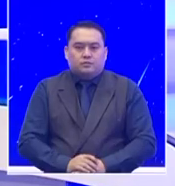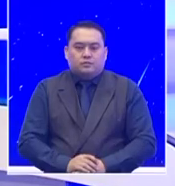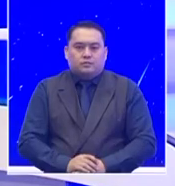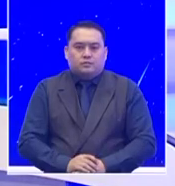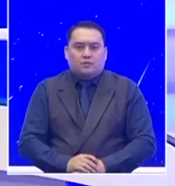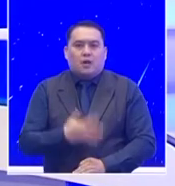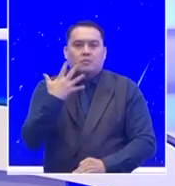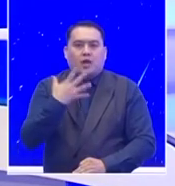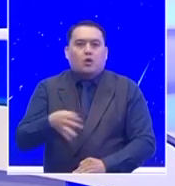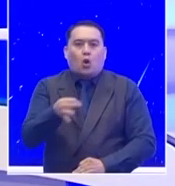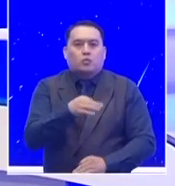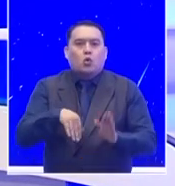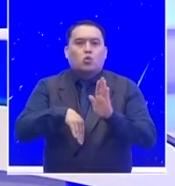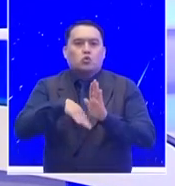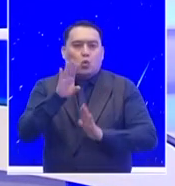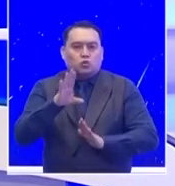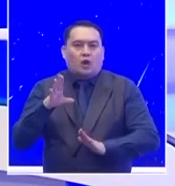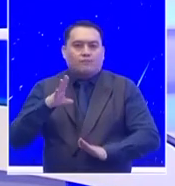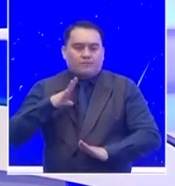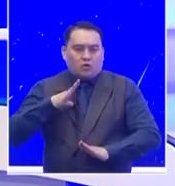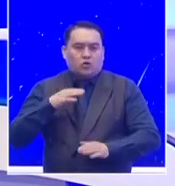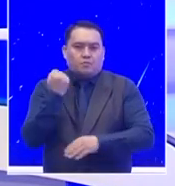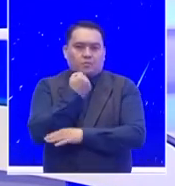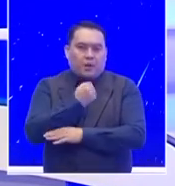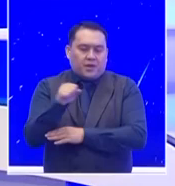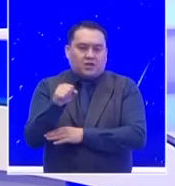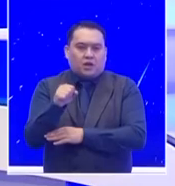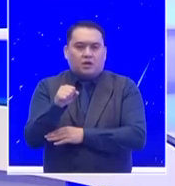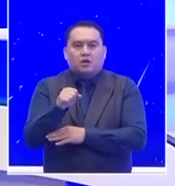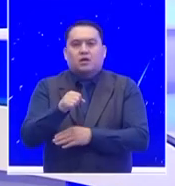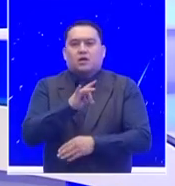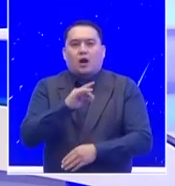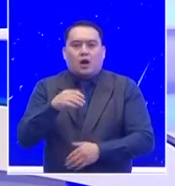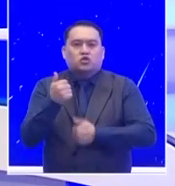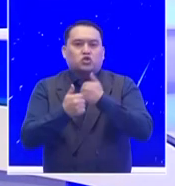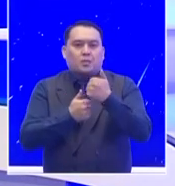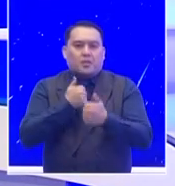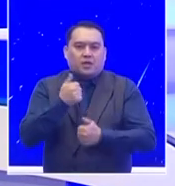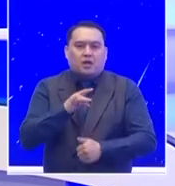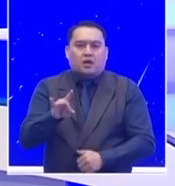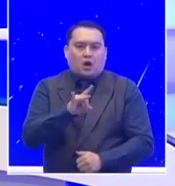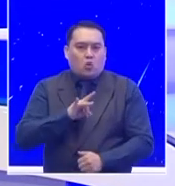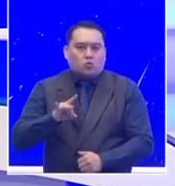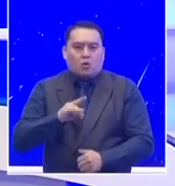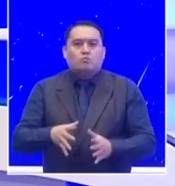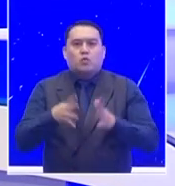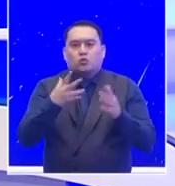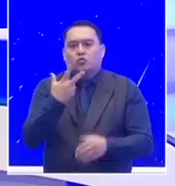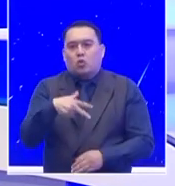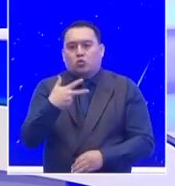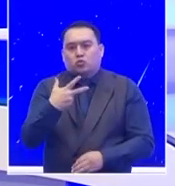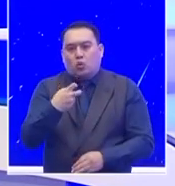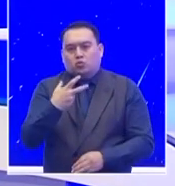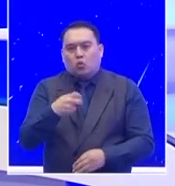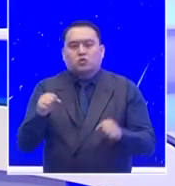5 областей, лучшие палуаны из них и стремление побеждать. Республиканский чемпионат прошел в Талгарском районе. Более 300